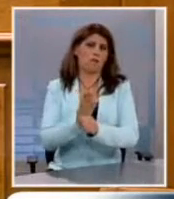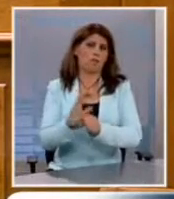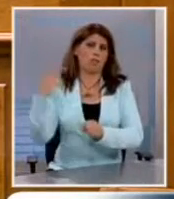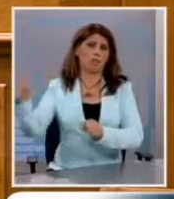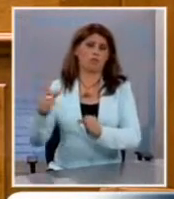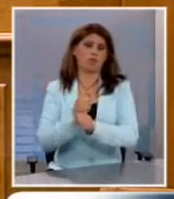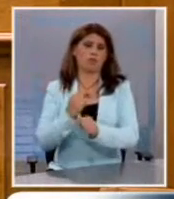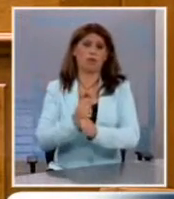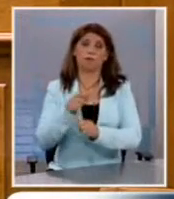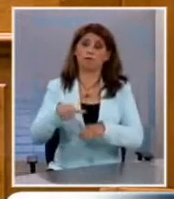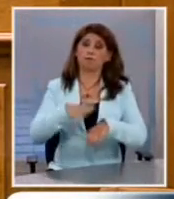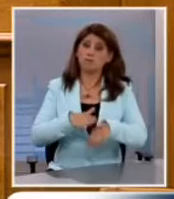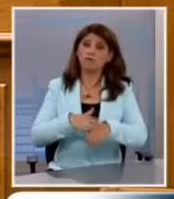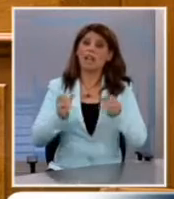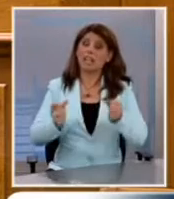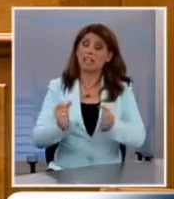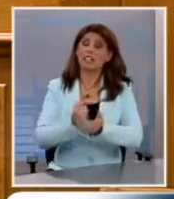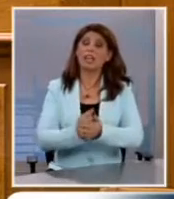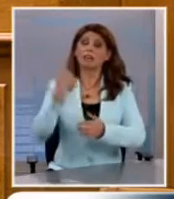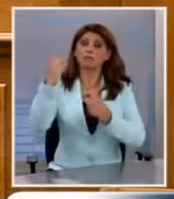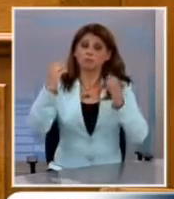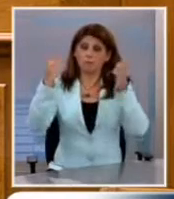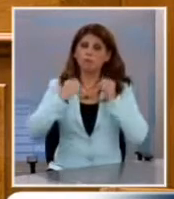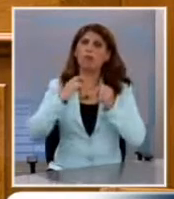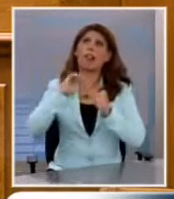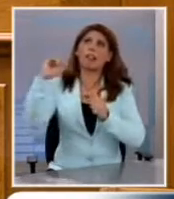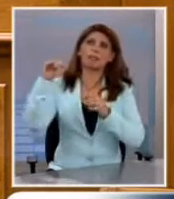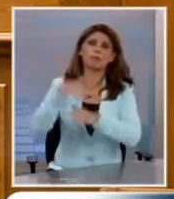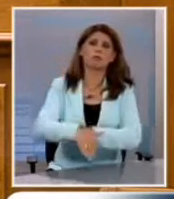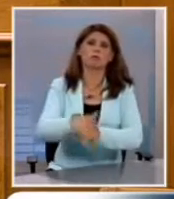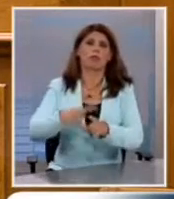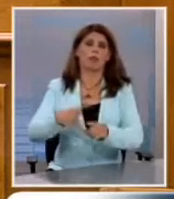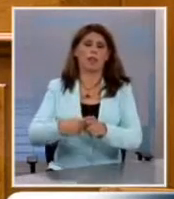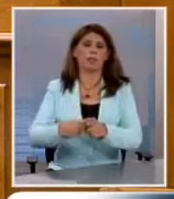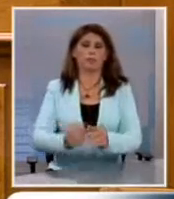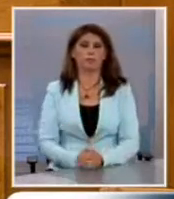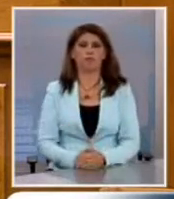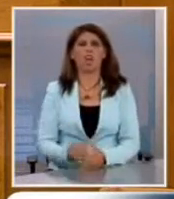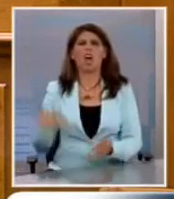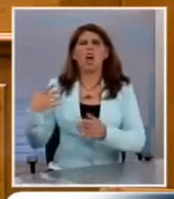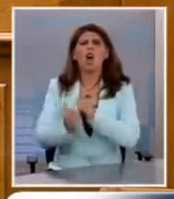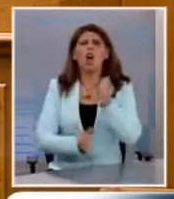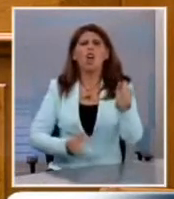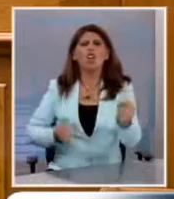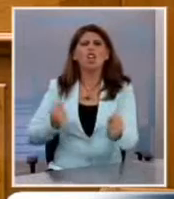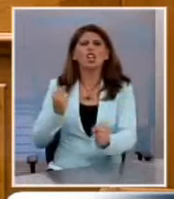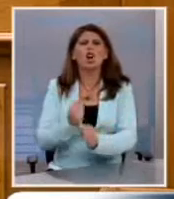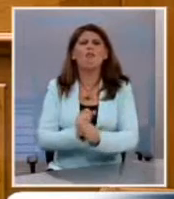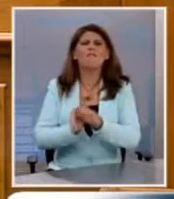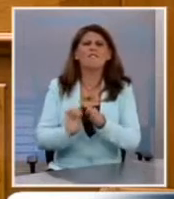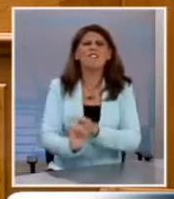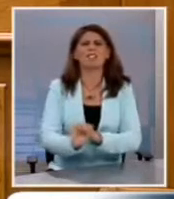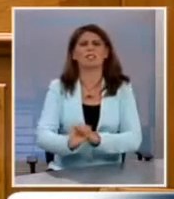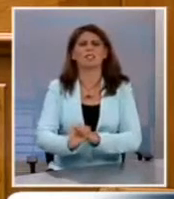για την κρίση και τη χρεοκοπία της χώρας. Ας ελγίσατε, κύριοι βουλευτές, για χρόνια στο σώμα της κοινωνικής